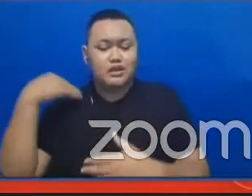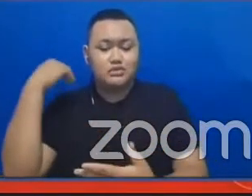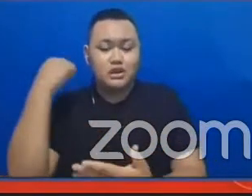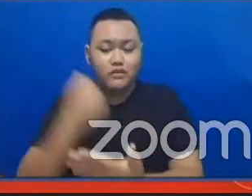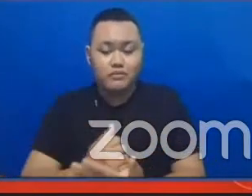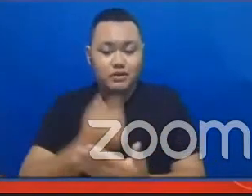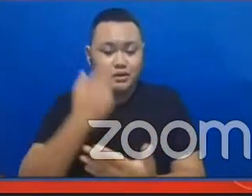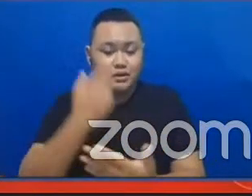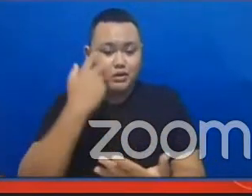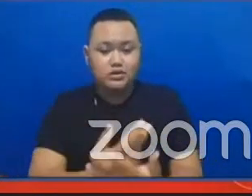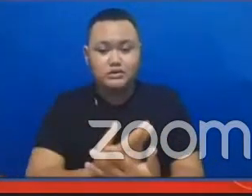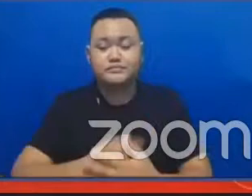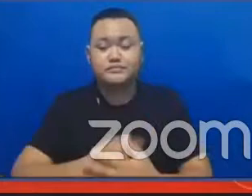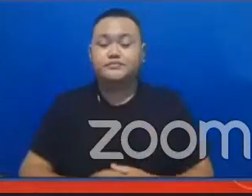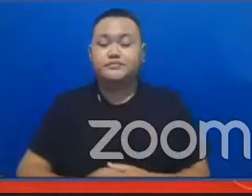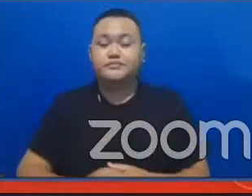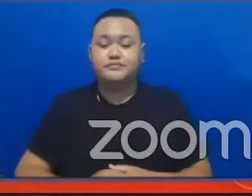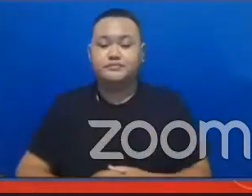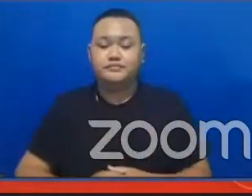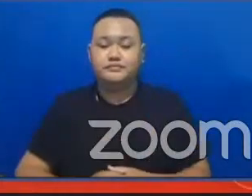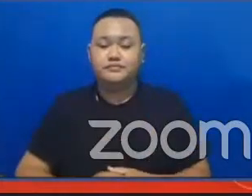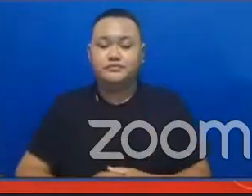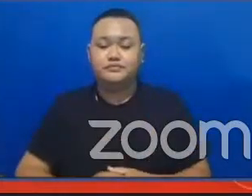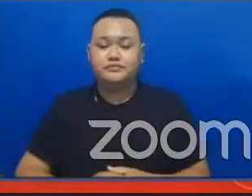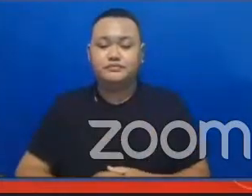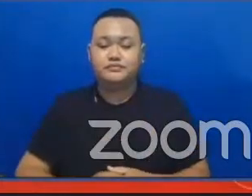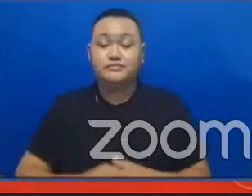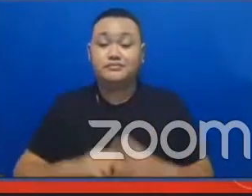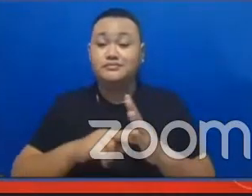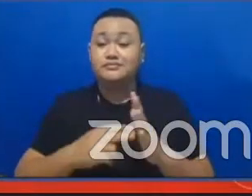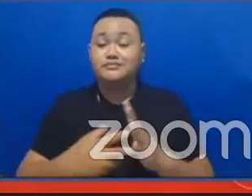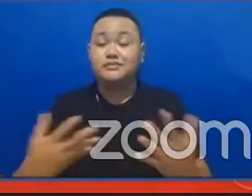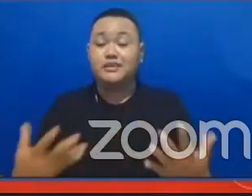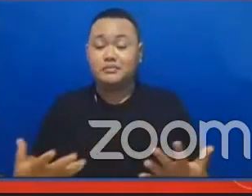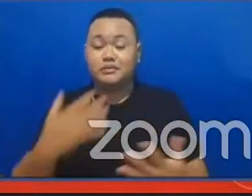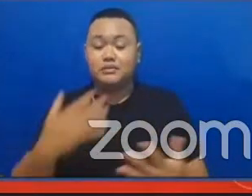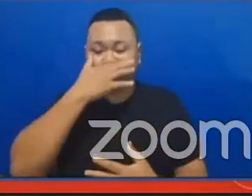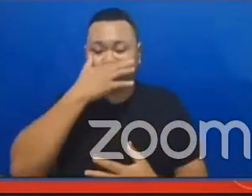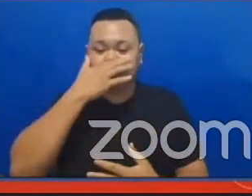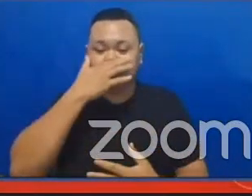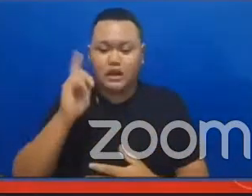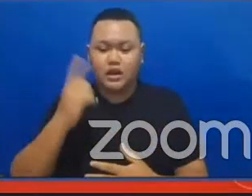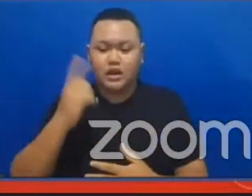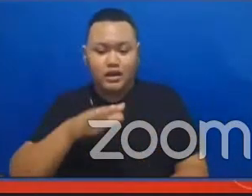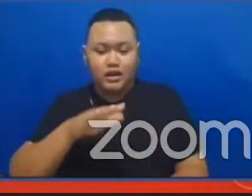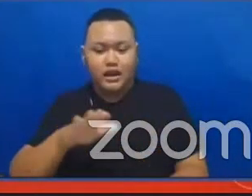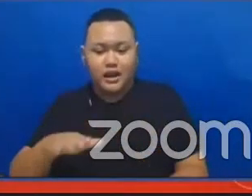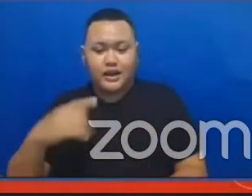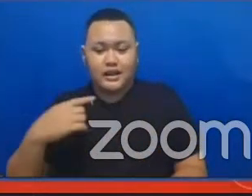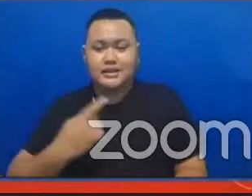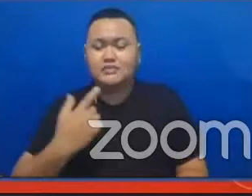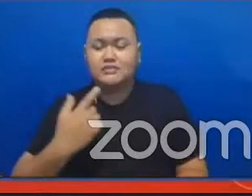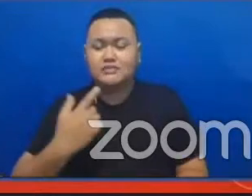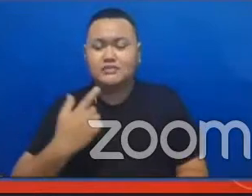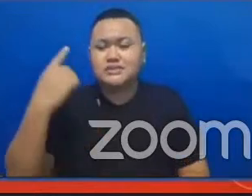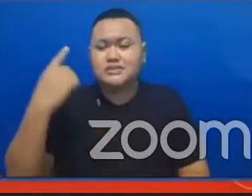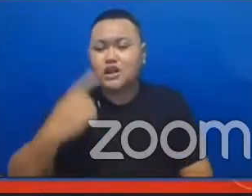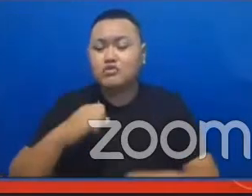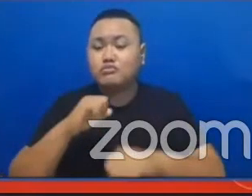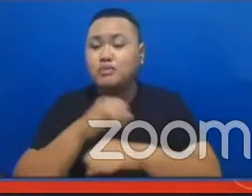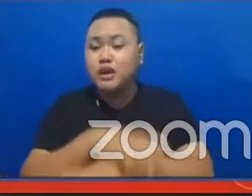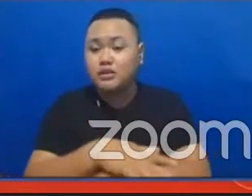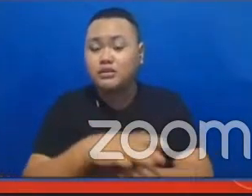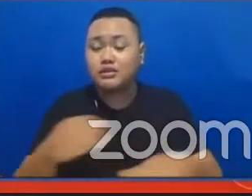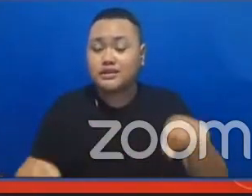terbuka, dan peduli. Artinya, kalau anak didik kita sering melakukan praktik walaupun